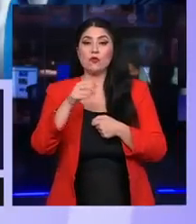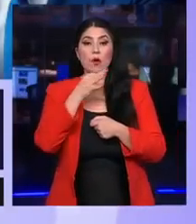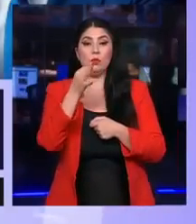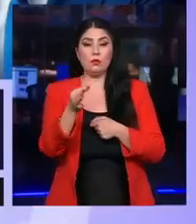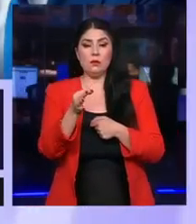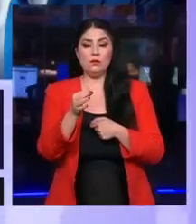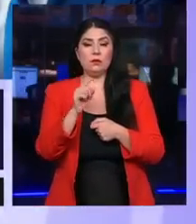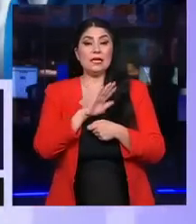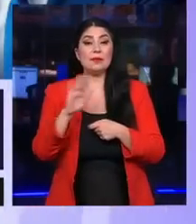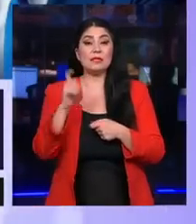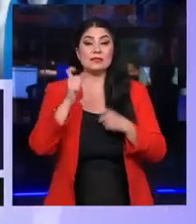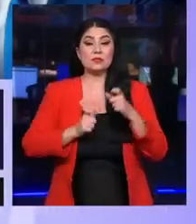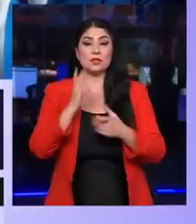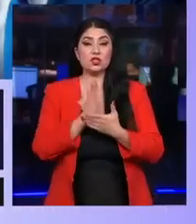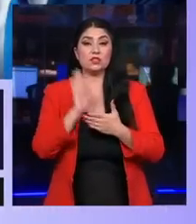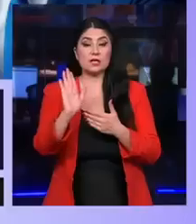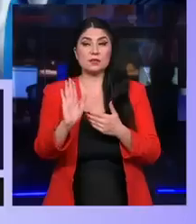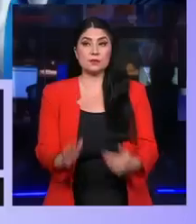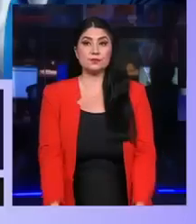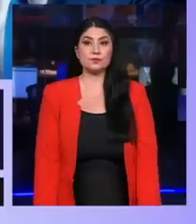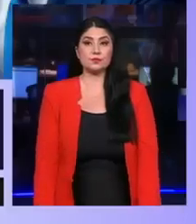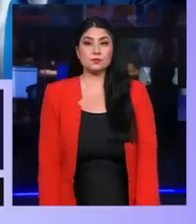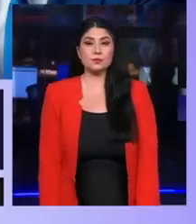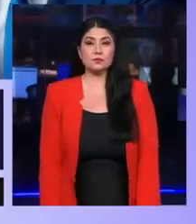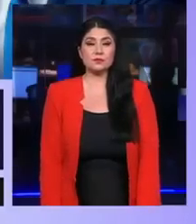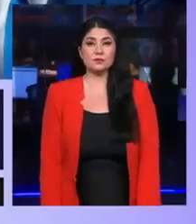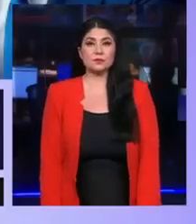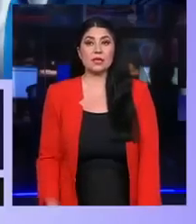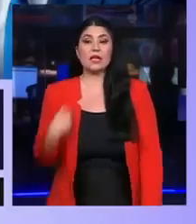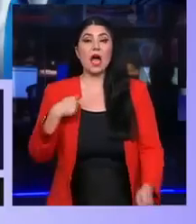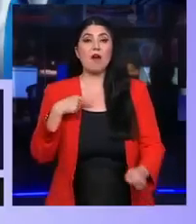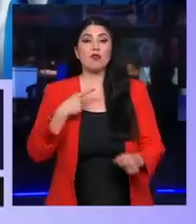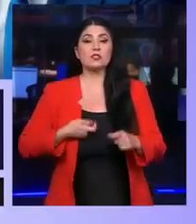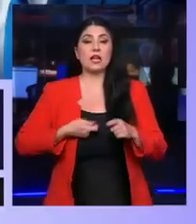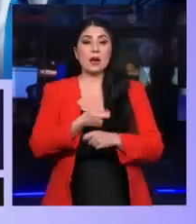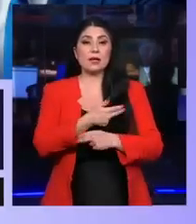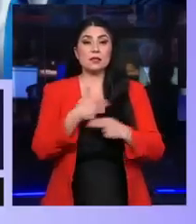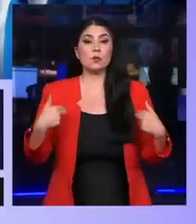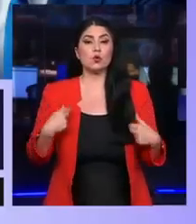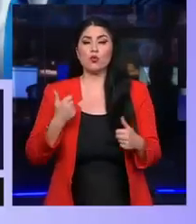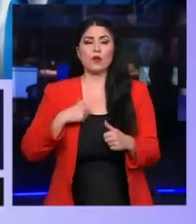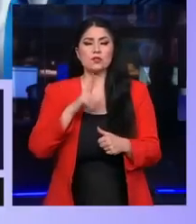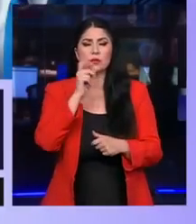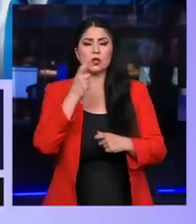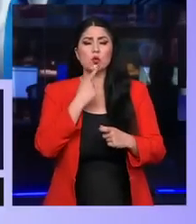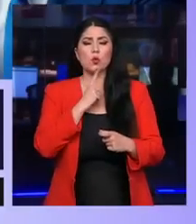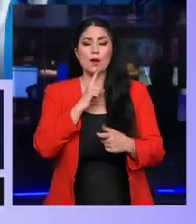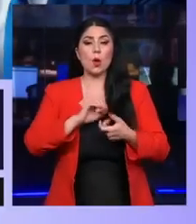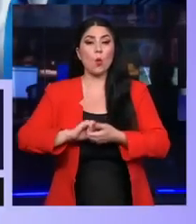spus nimic despre această decizie de a merge în instanță. Nu vreau să vorbesc în numele coaliției,